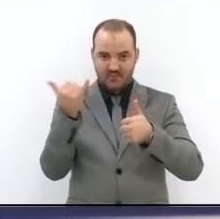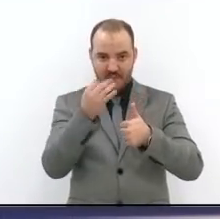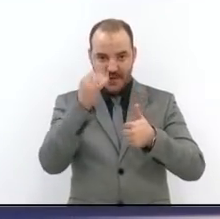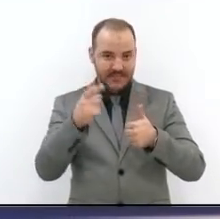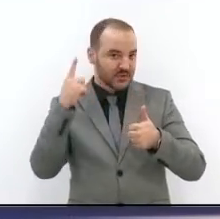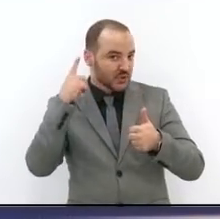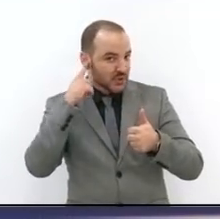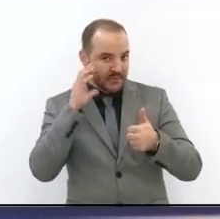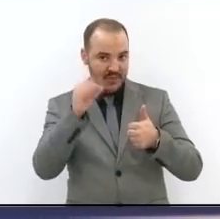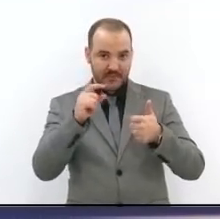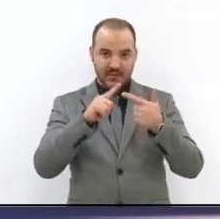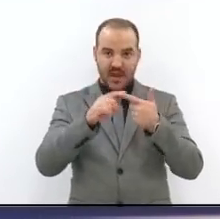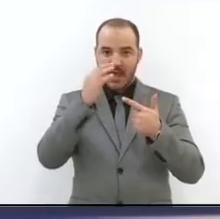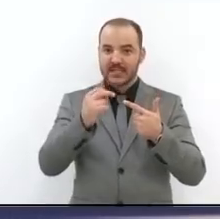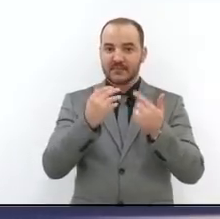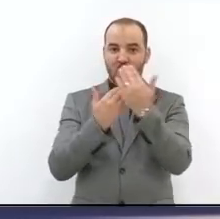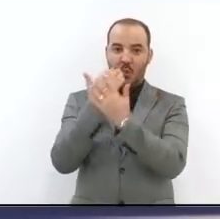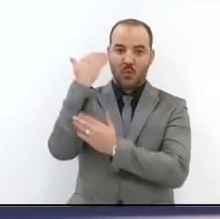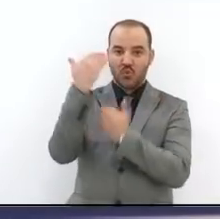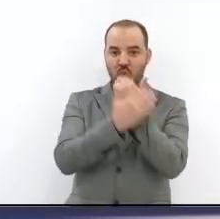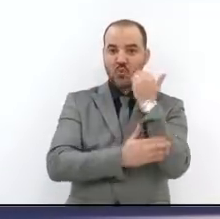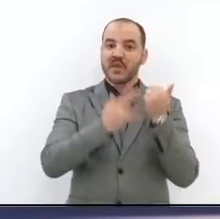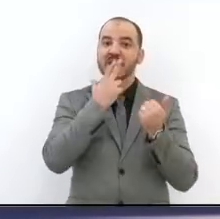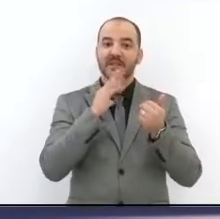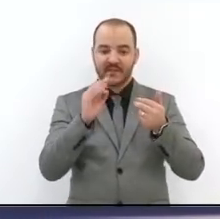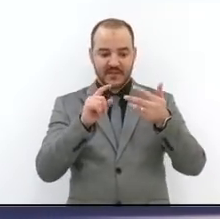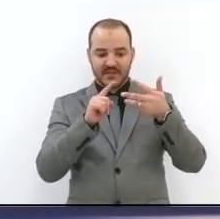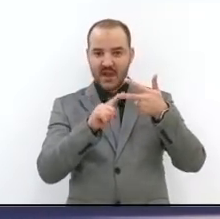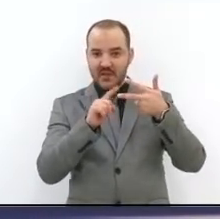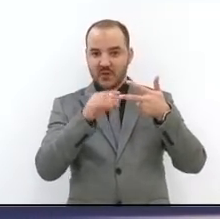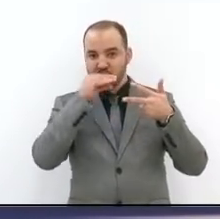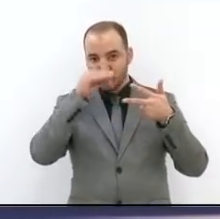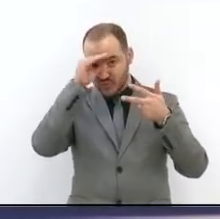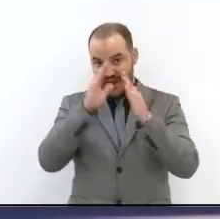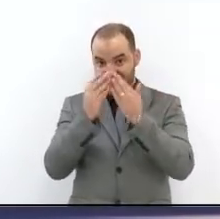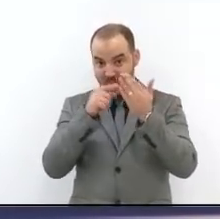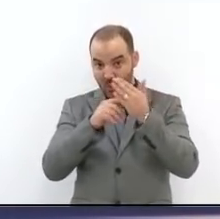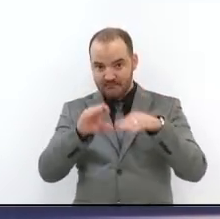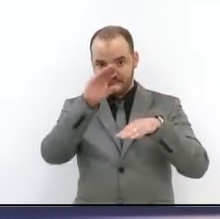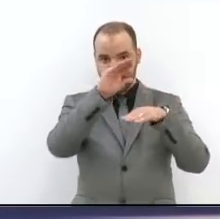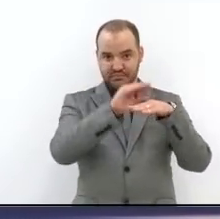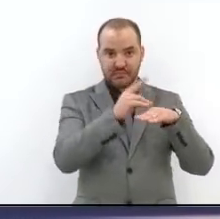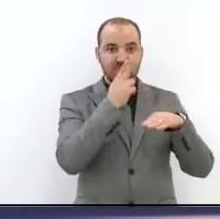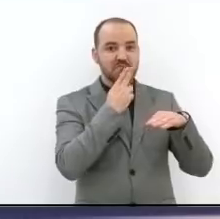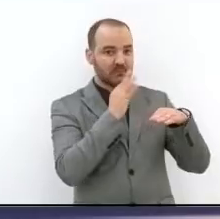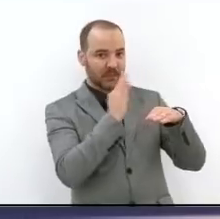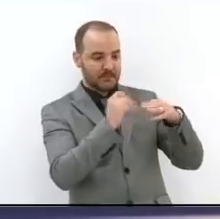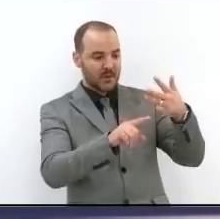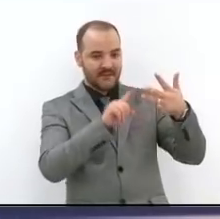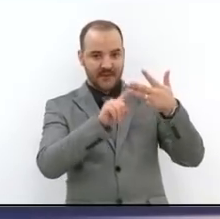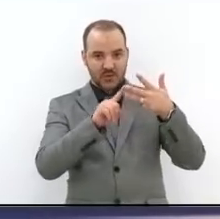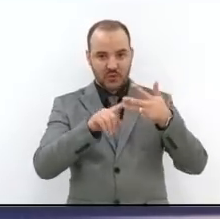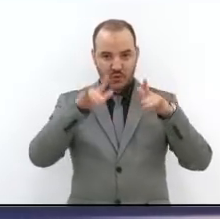الجيد والحرص على الوضوء ووضع المصحف في المكان اللائق به والجلوس